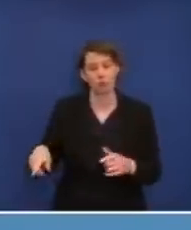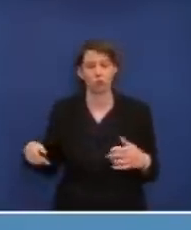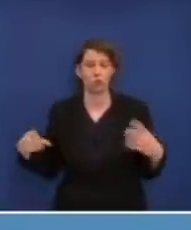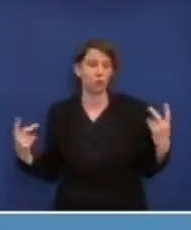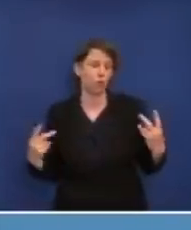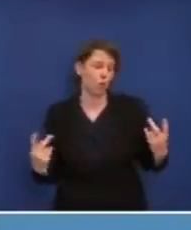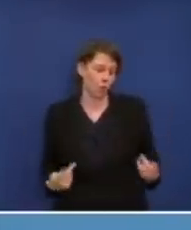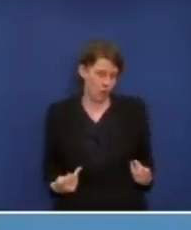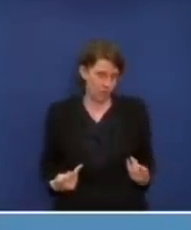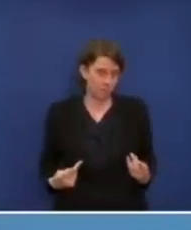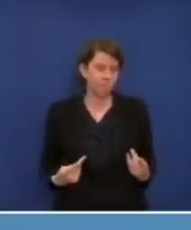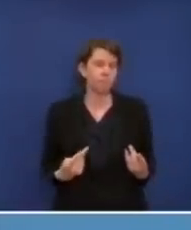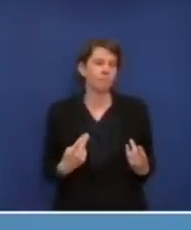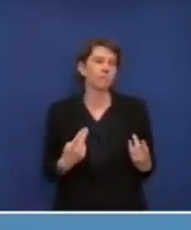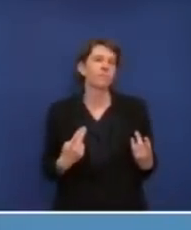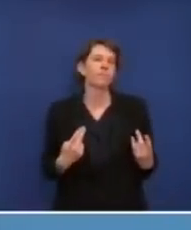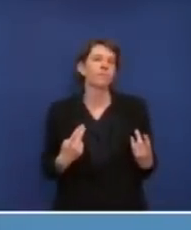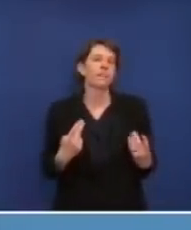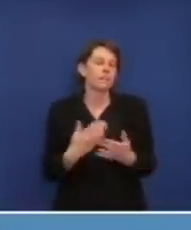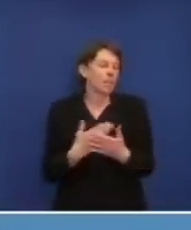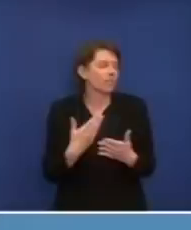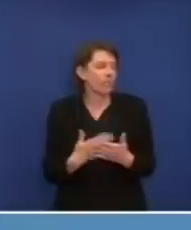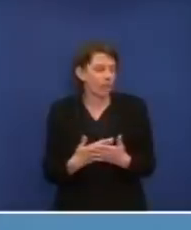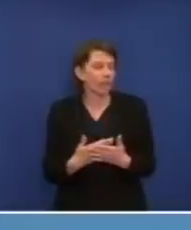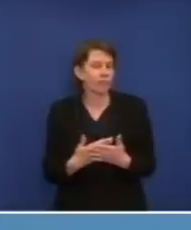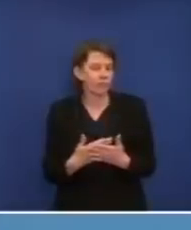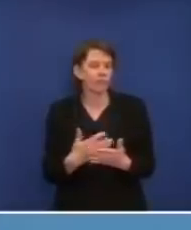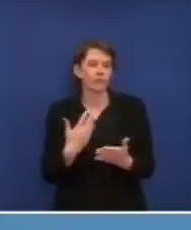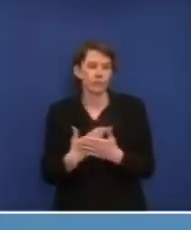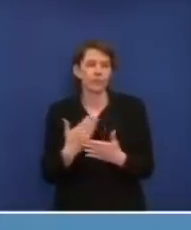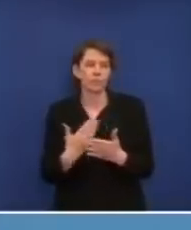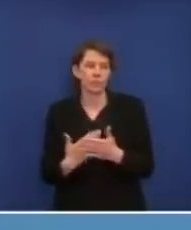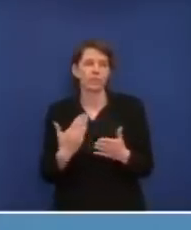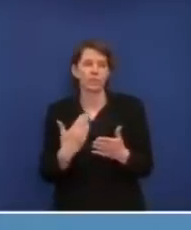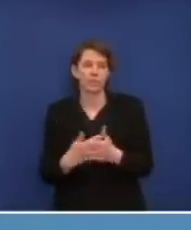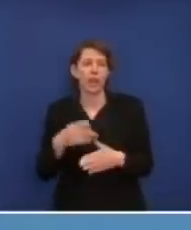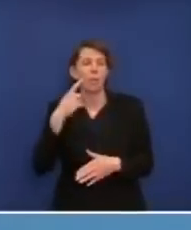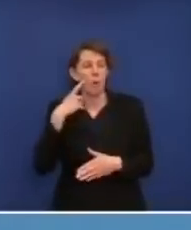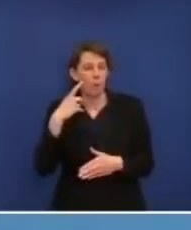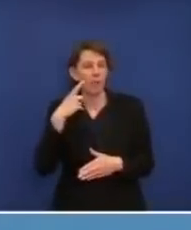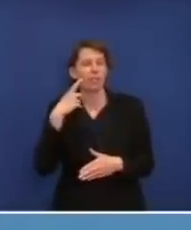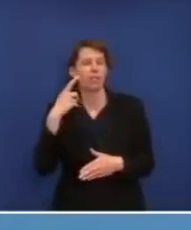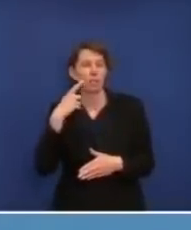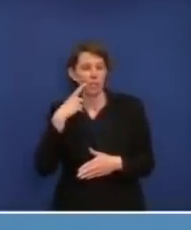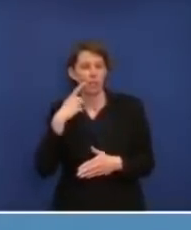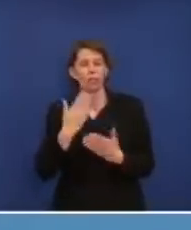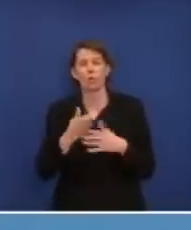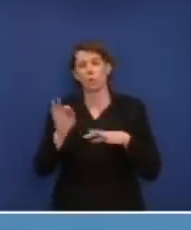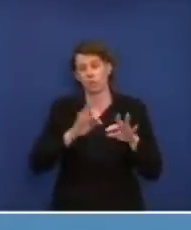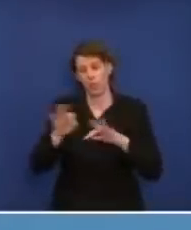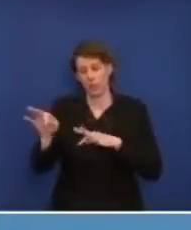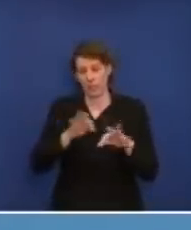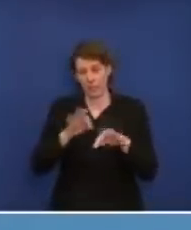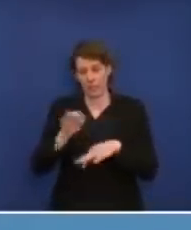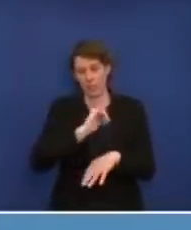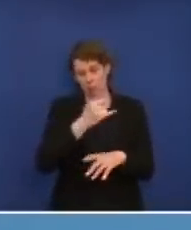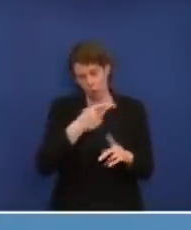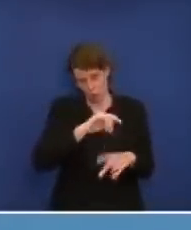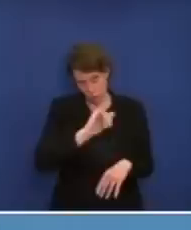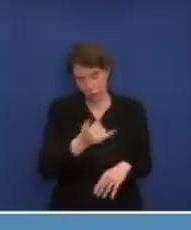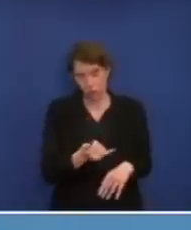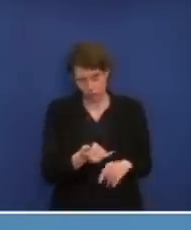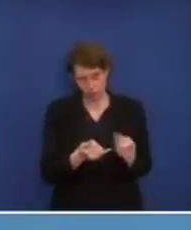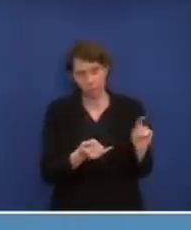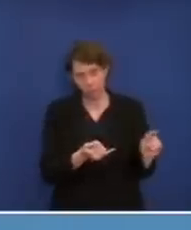und andere. Und insofern, das ist jetzt halt eben zurzeit die Strategie, die wir mit Johnson & Johnson